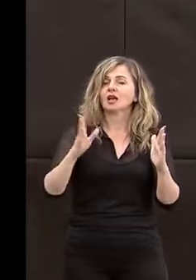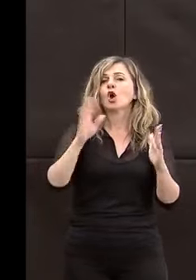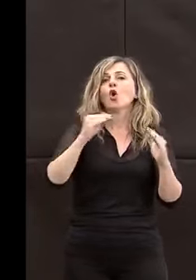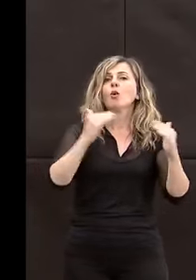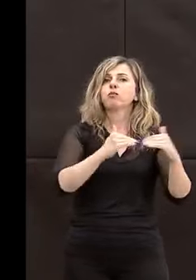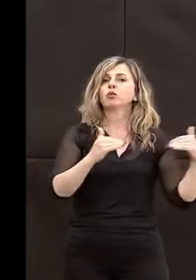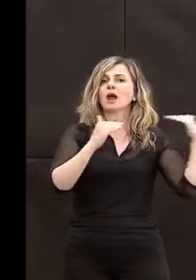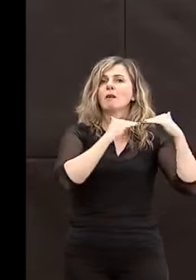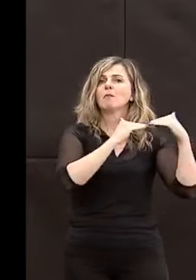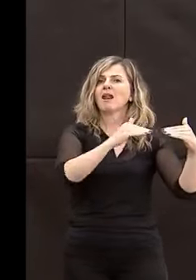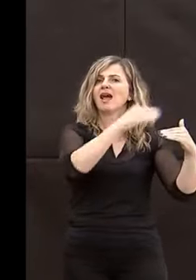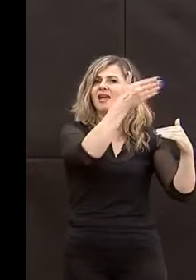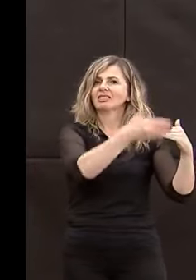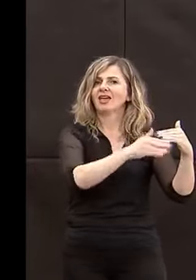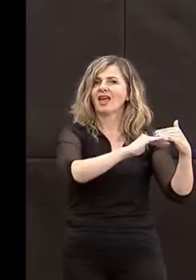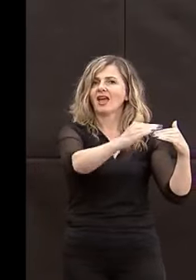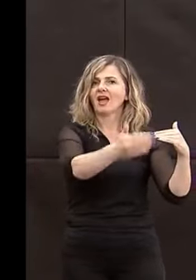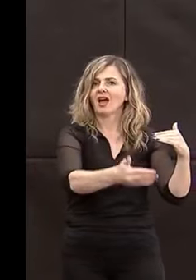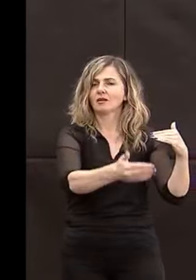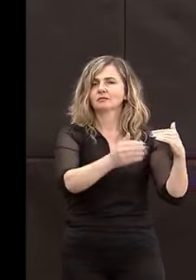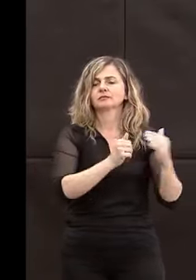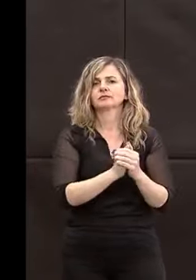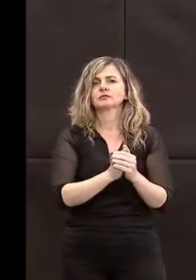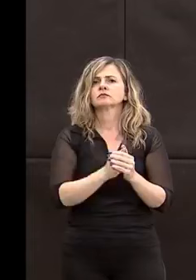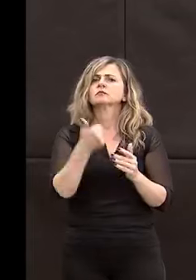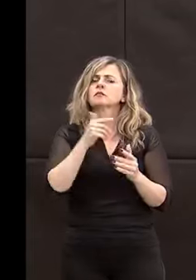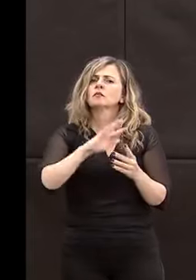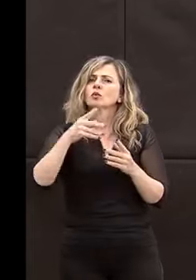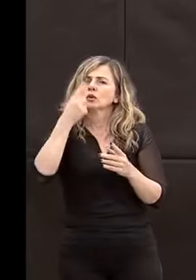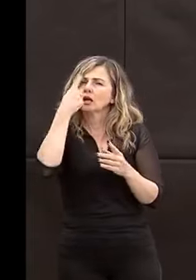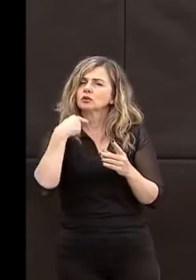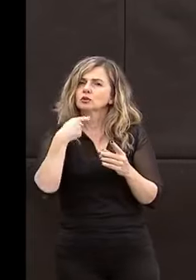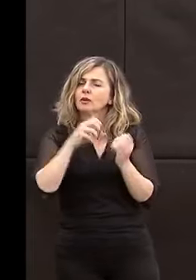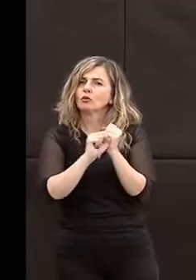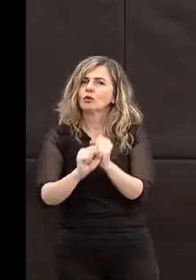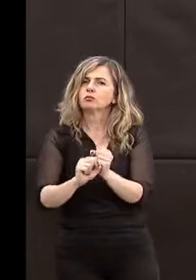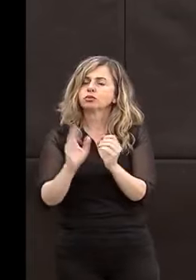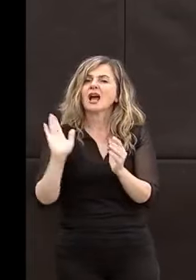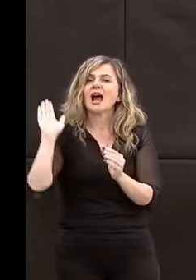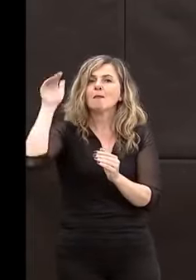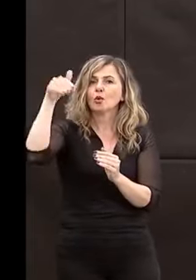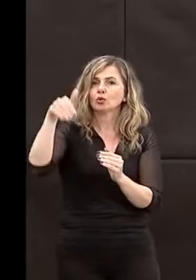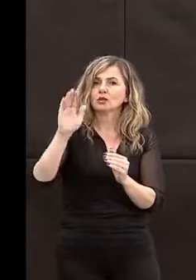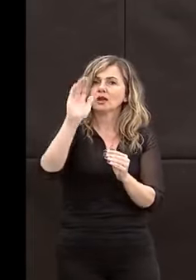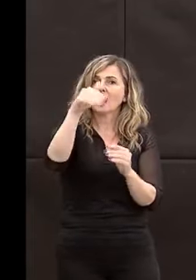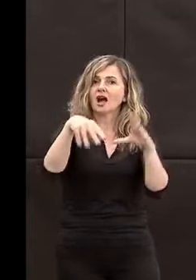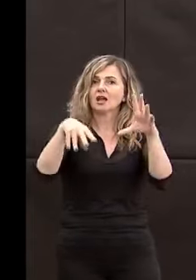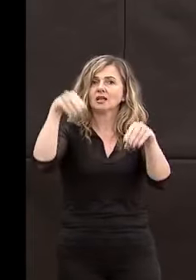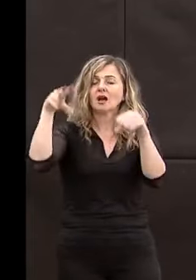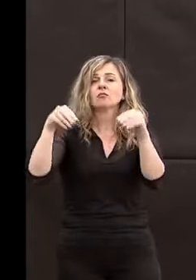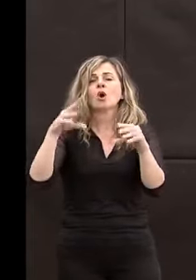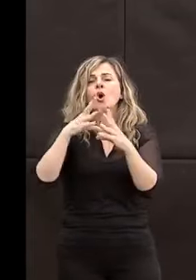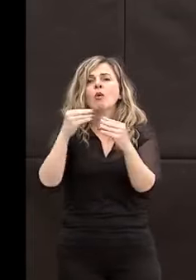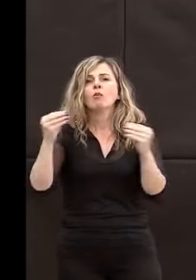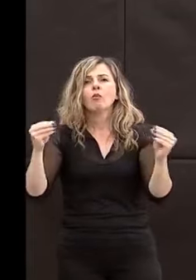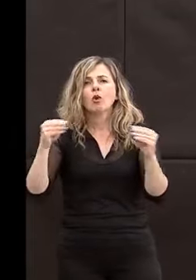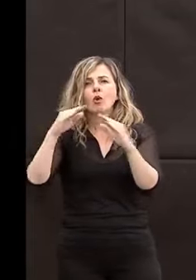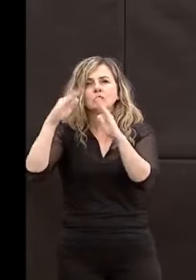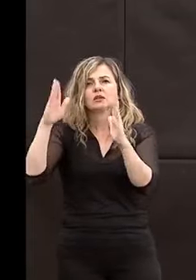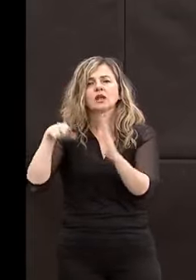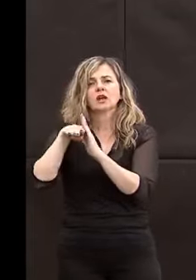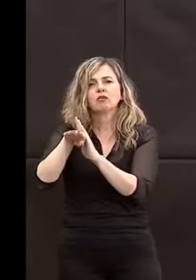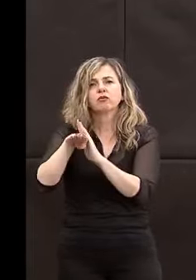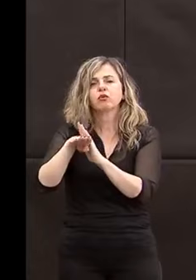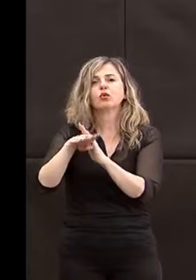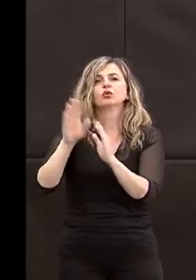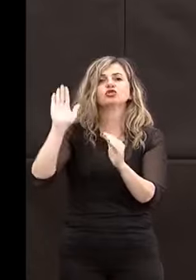un altro aspetto fondamentale che riguarda soprattutto alla montagna voi sapete quanti rifugi alpini quanti rifugi escursionistici